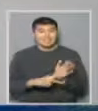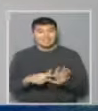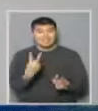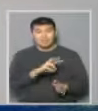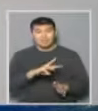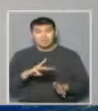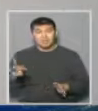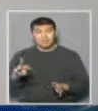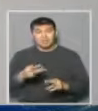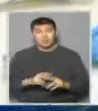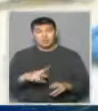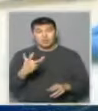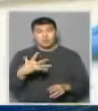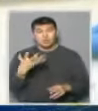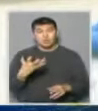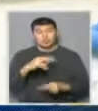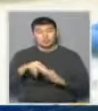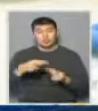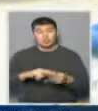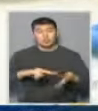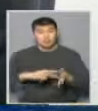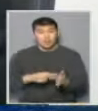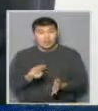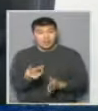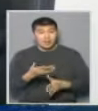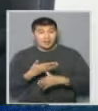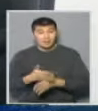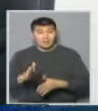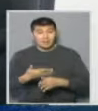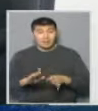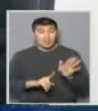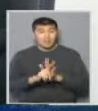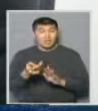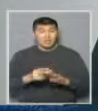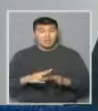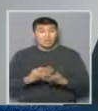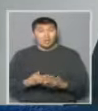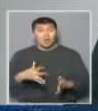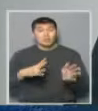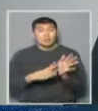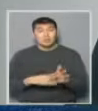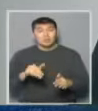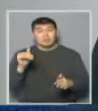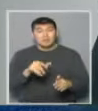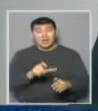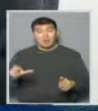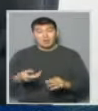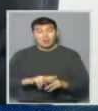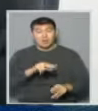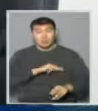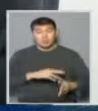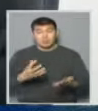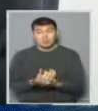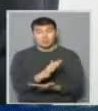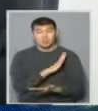теңгені құрайтын 3500 кәсіпкердің жобасы қаржыландырылды. Сондай-ақ 9000-ға жуық жаңа жұмыс орны құрылды.